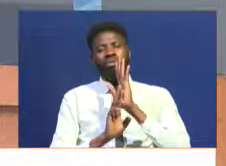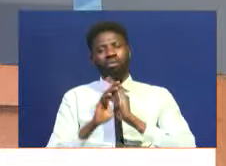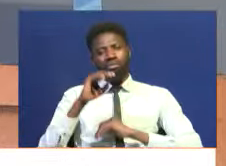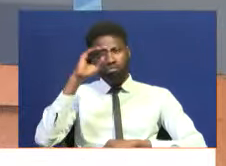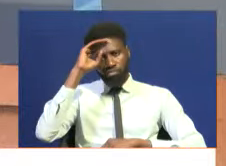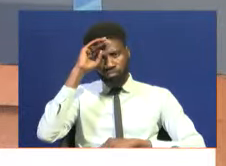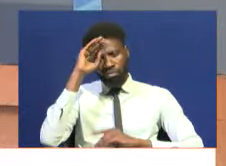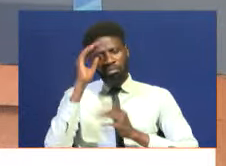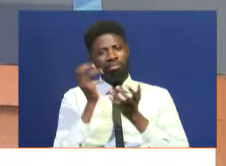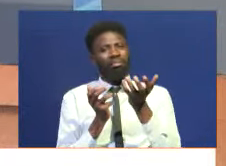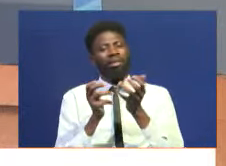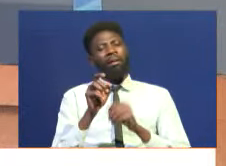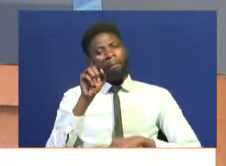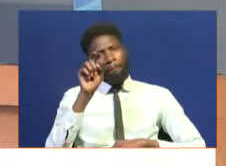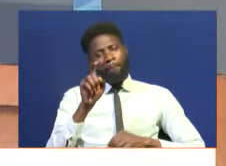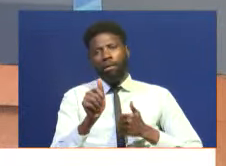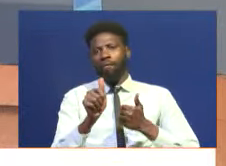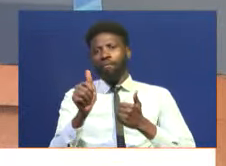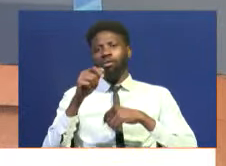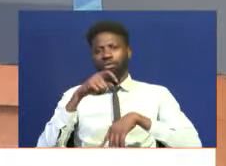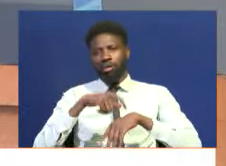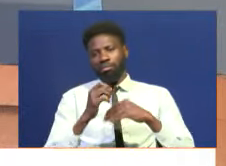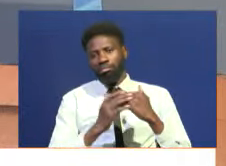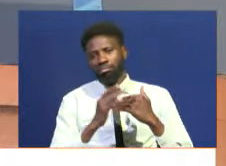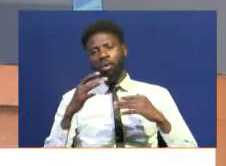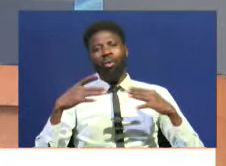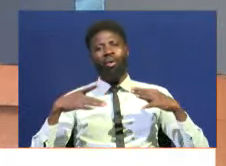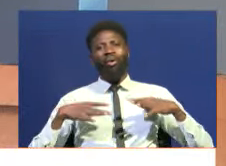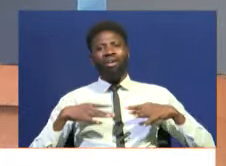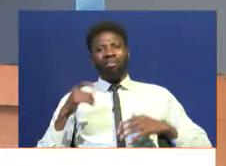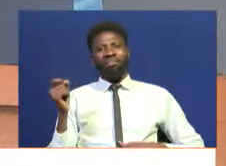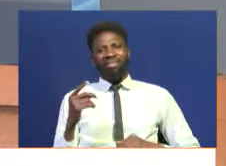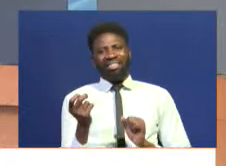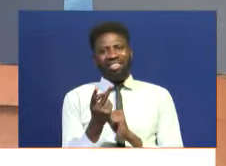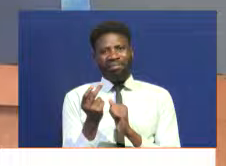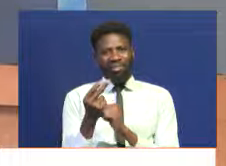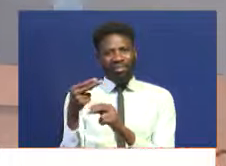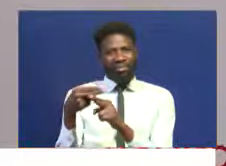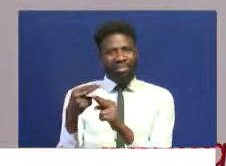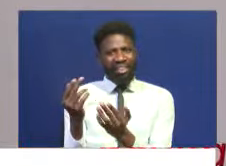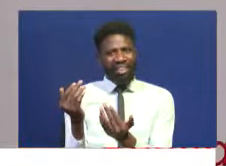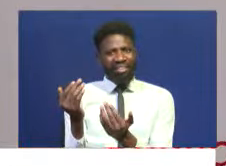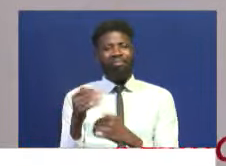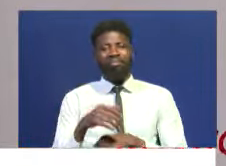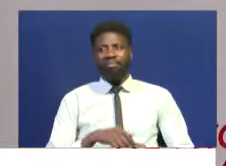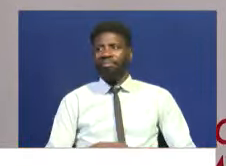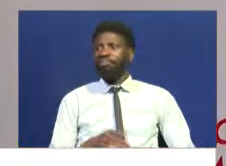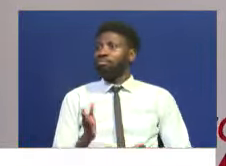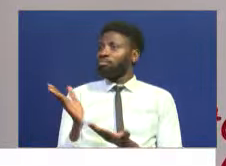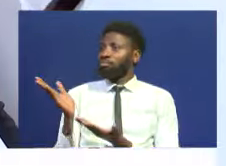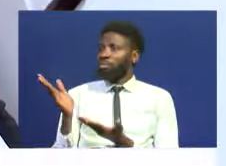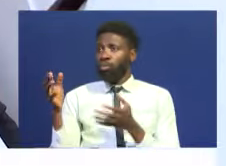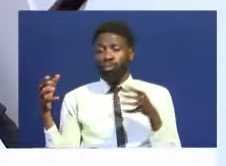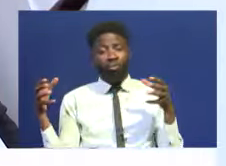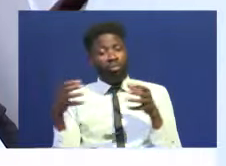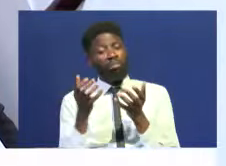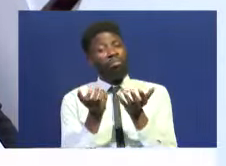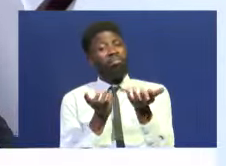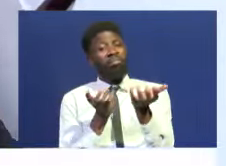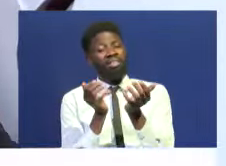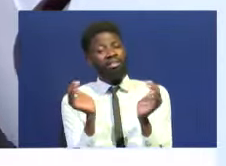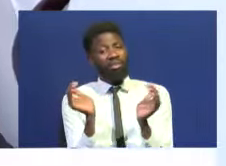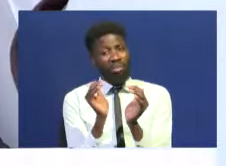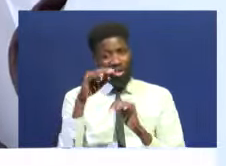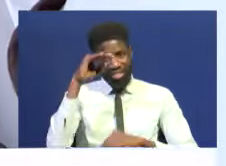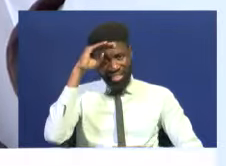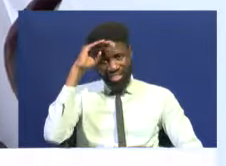wa krisimasi ukikaribia. Katika kikao kilichowaleta pamoja wadau wa sekta chini ya chama cha wafanyabiashara wadogo na wakadri wa